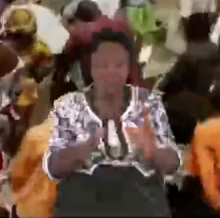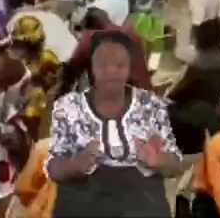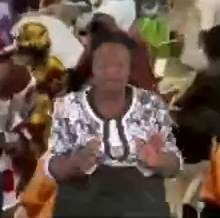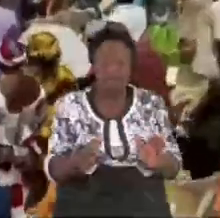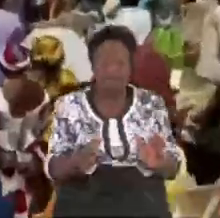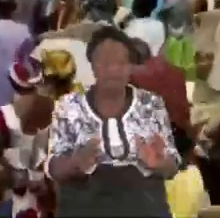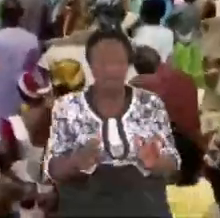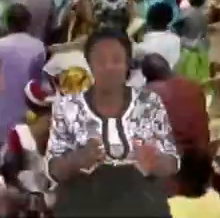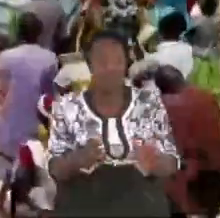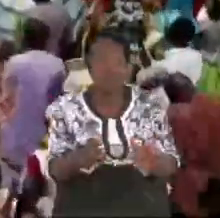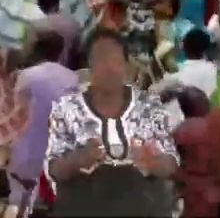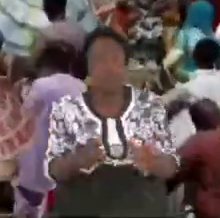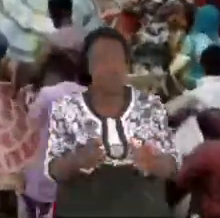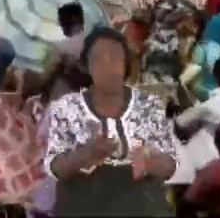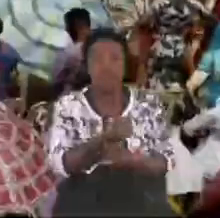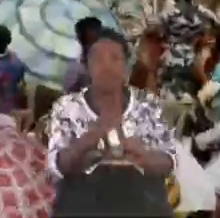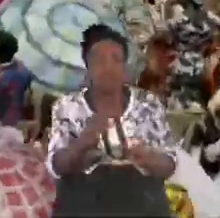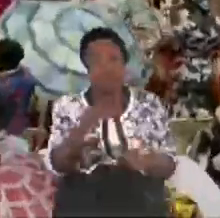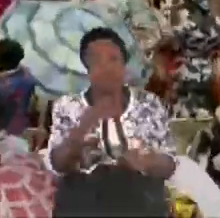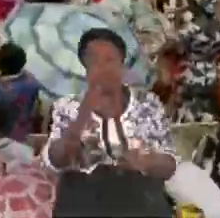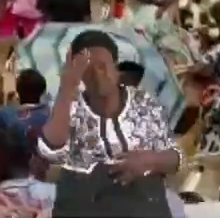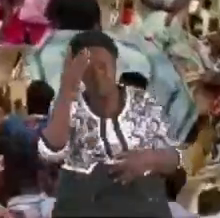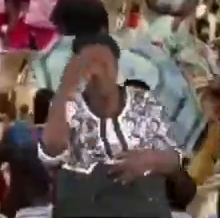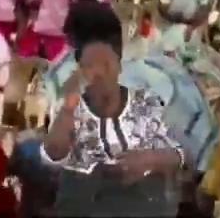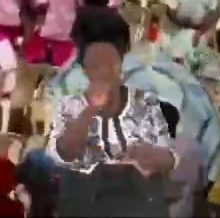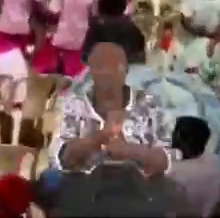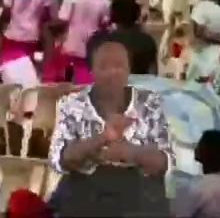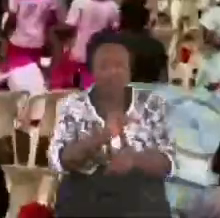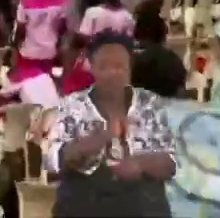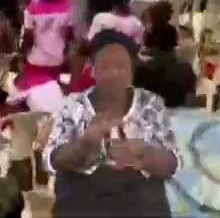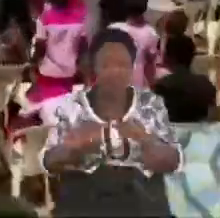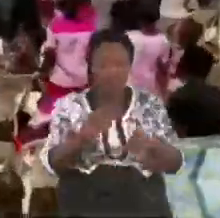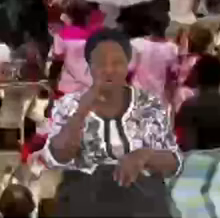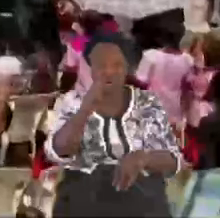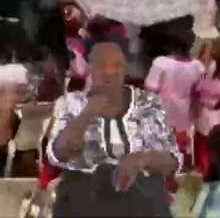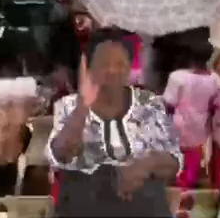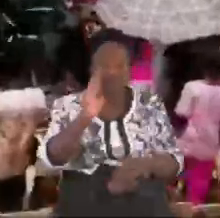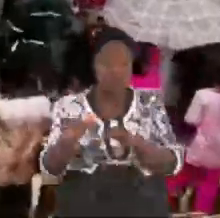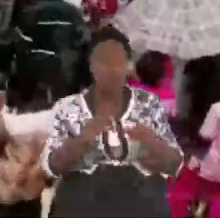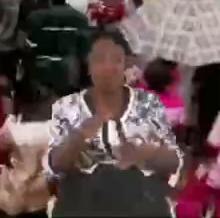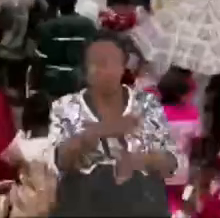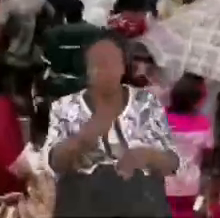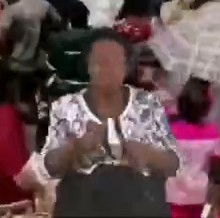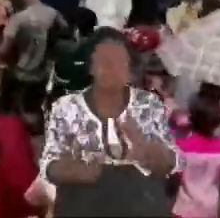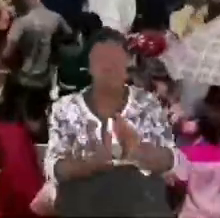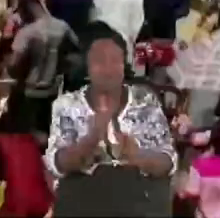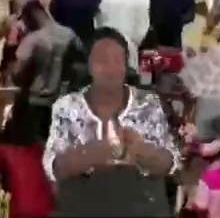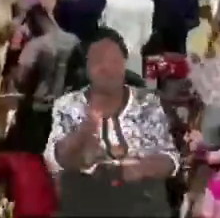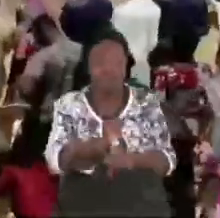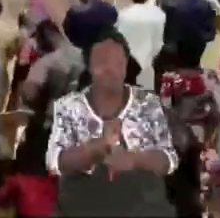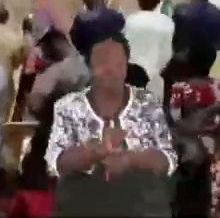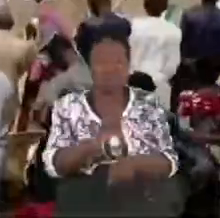La ressemblance entre le Sauveur et le Saint. L'œuvre que je fais, vous l'en ferez. Et j'en ferai de plus grandes.